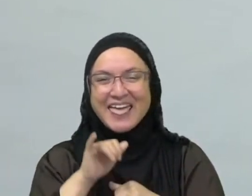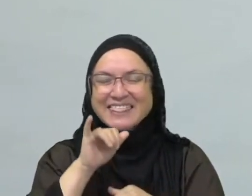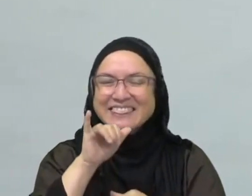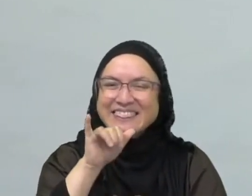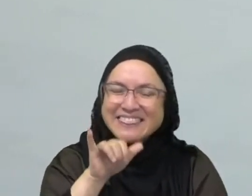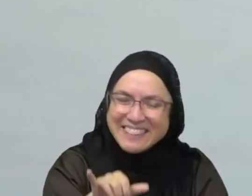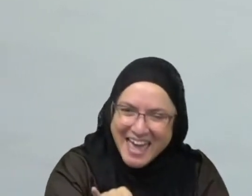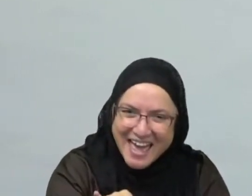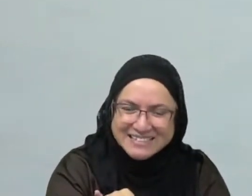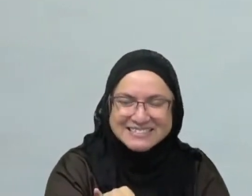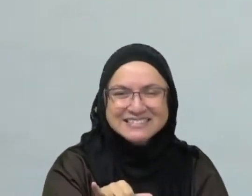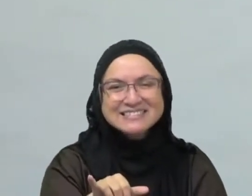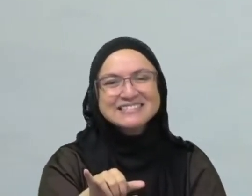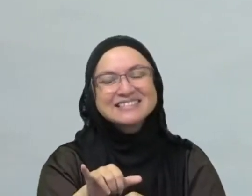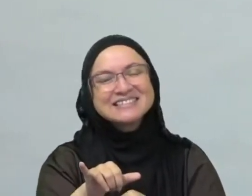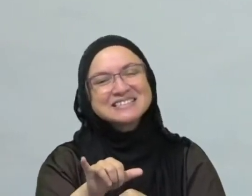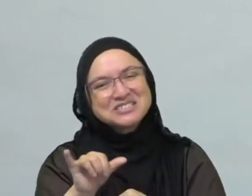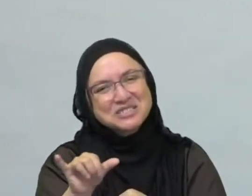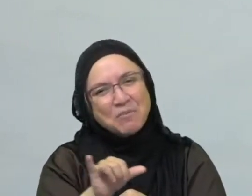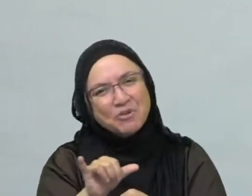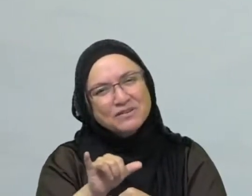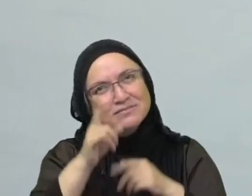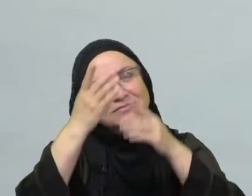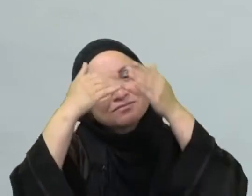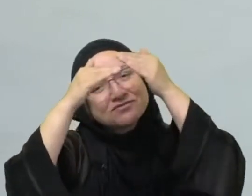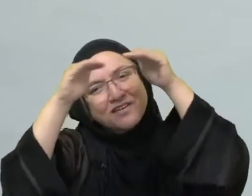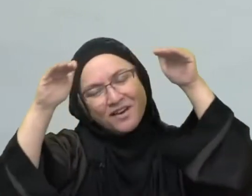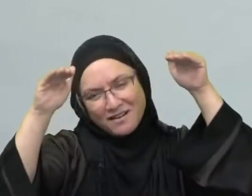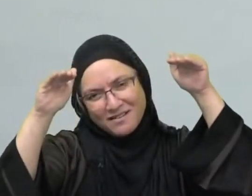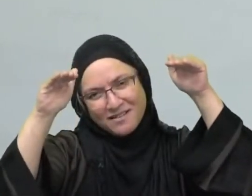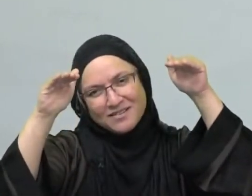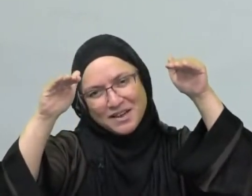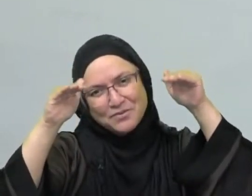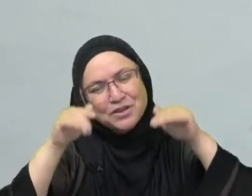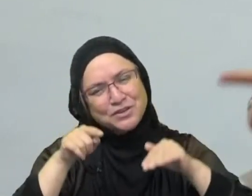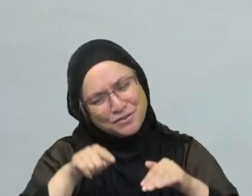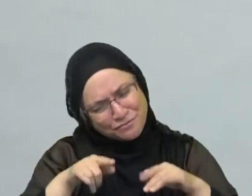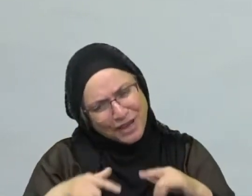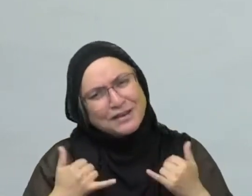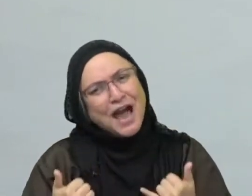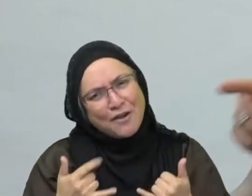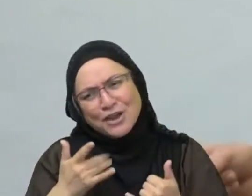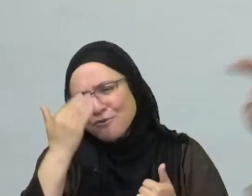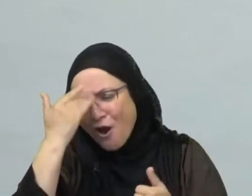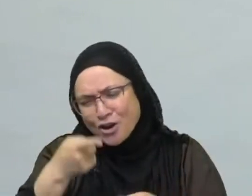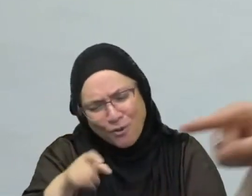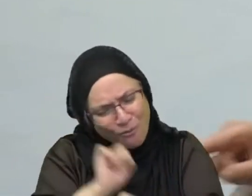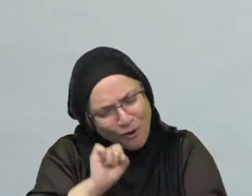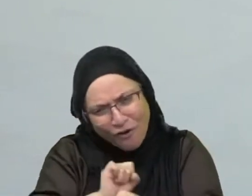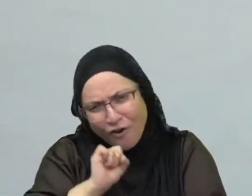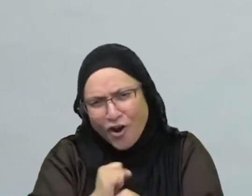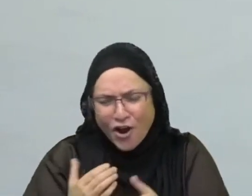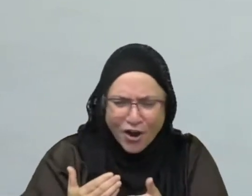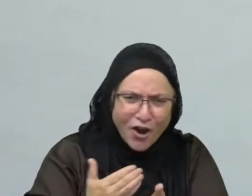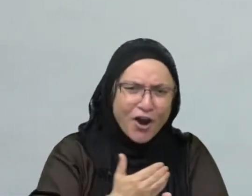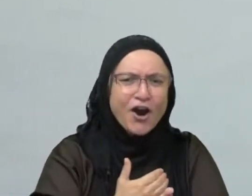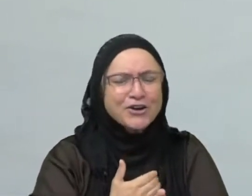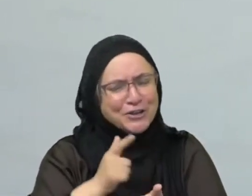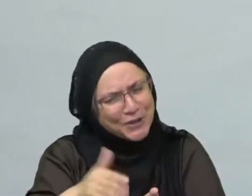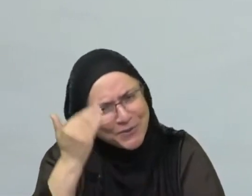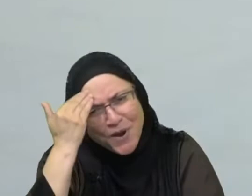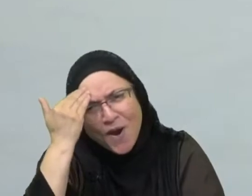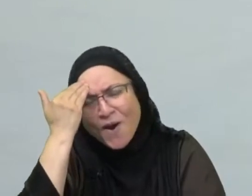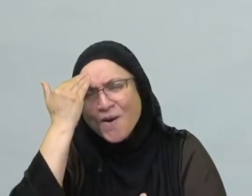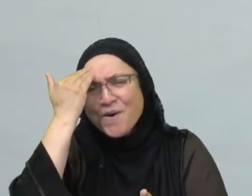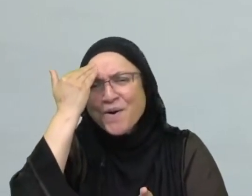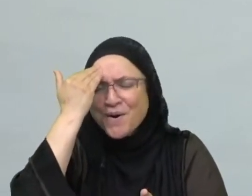Sabran, فَإِنَّ مَوْعِدَكُمُ الْجَنَّةِ. Be patient. Paradise has an appointment for you. It has a slot for